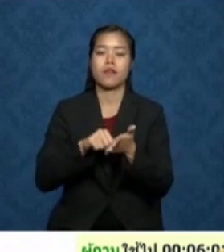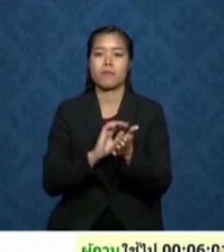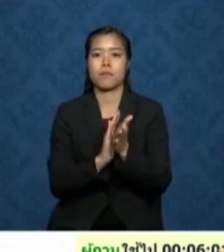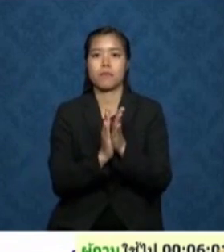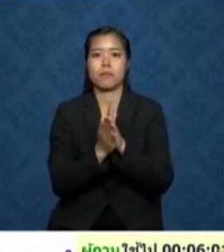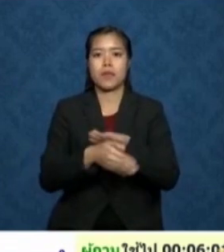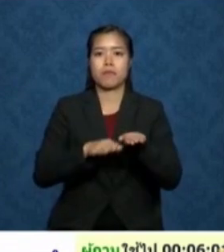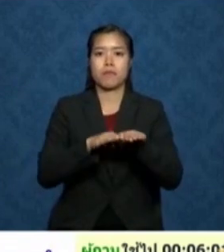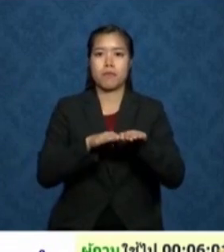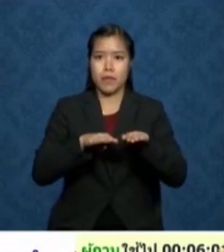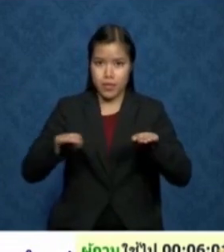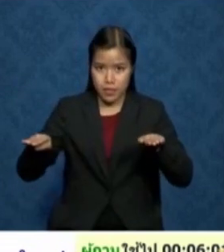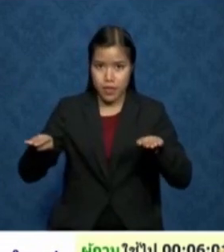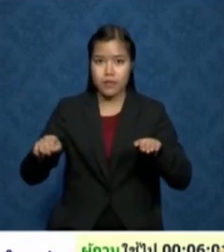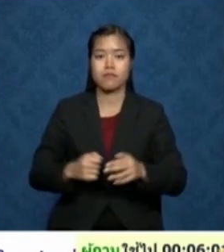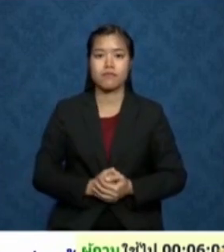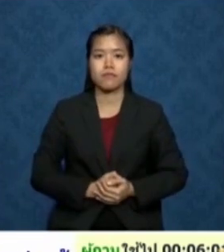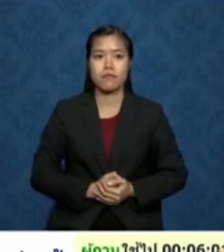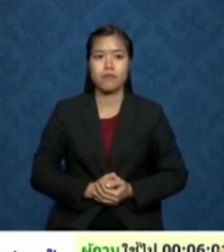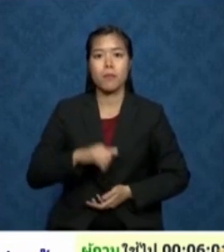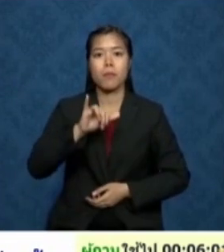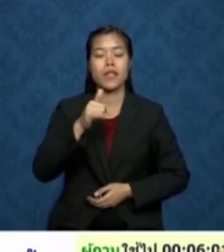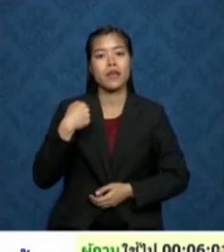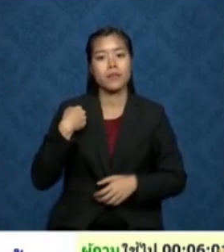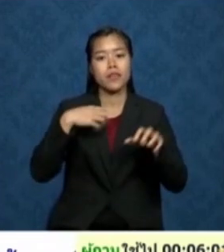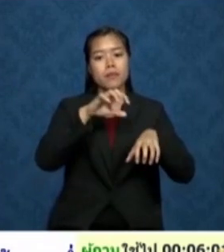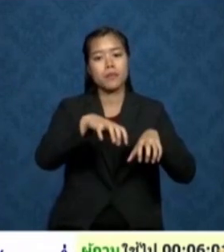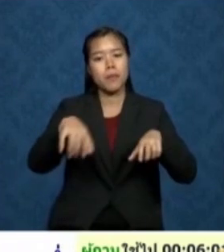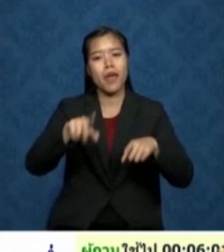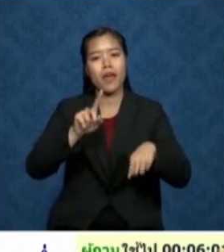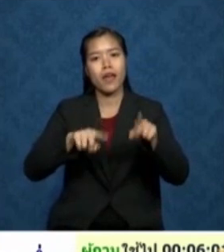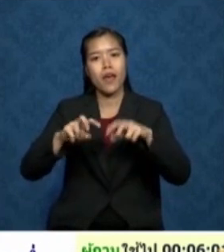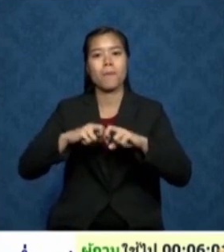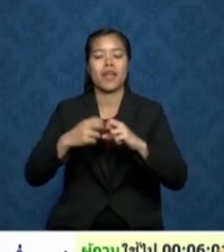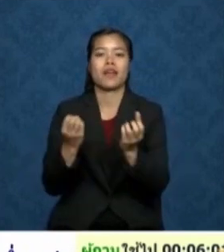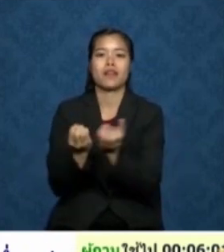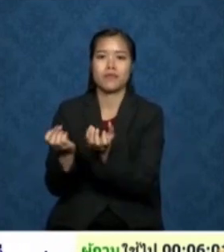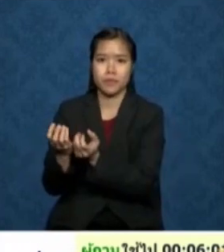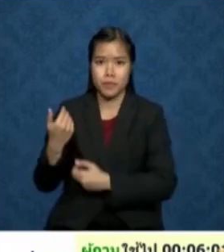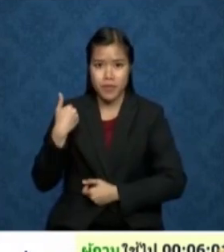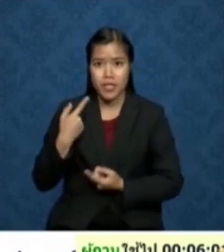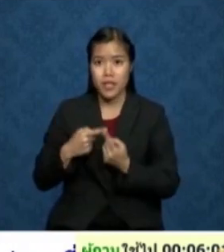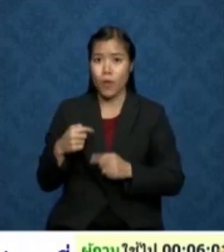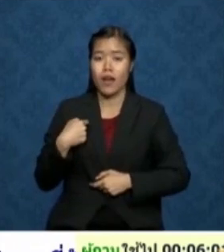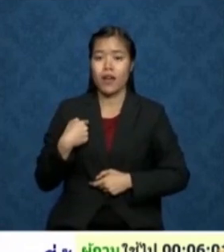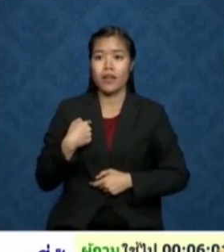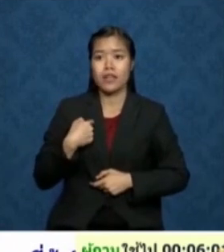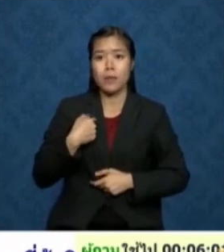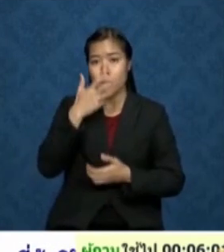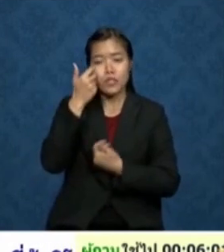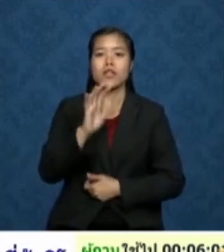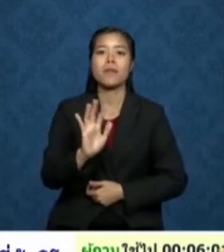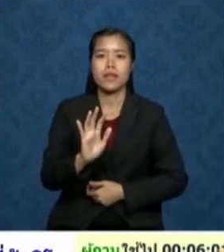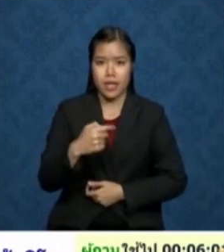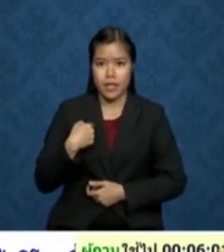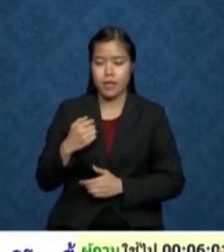นมนศญาฑที่ก้อน ๆ เหมือนกันอาจจะมีบางส่วน บางจุดที่ยเป็นปัญหาซึ่งผมก็ไม่ได้น่งนอนใจได้กำชับ